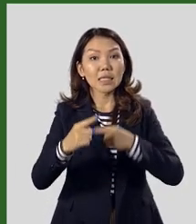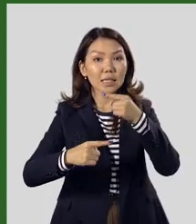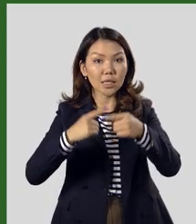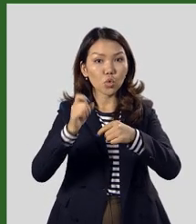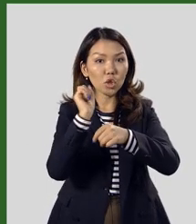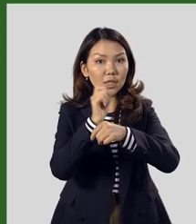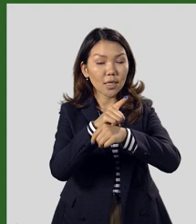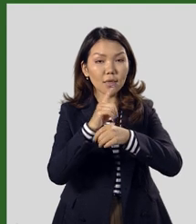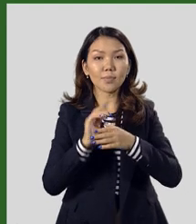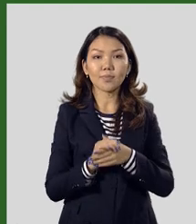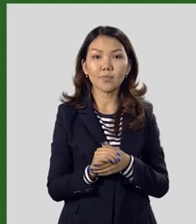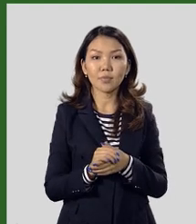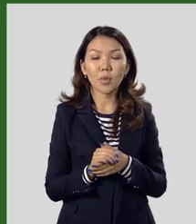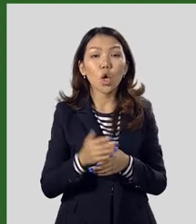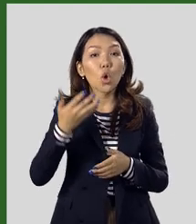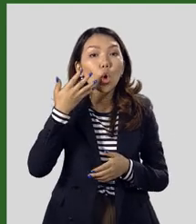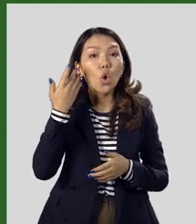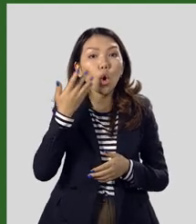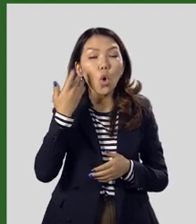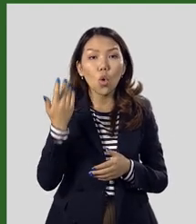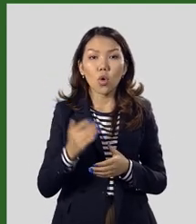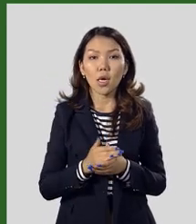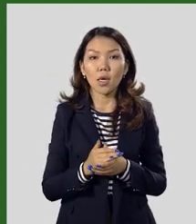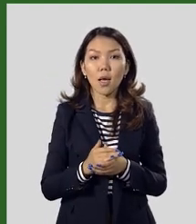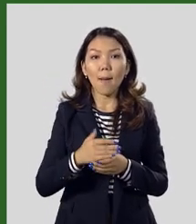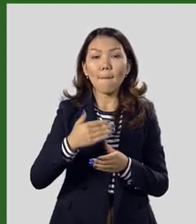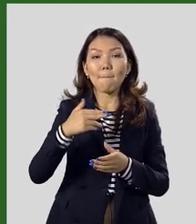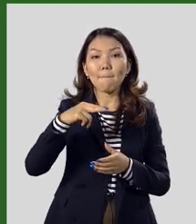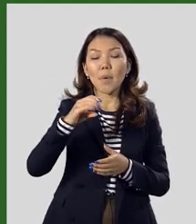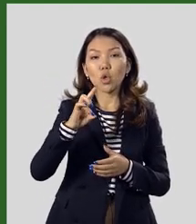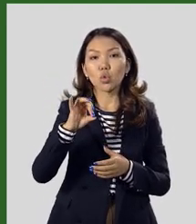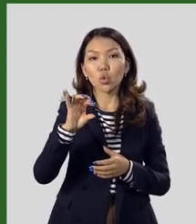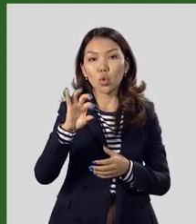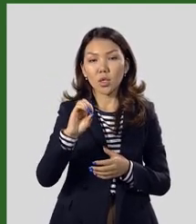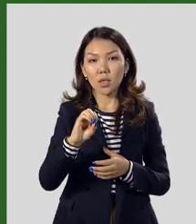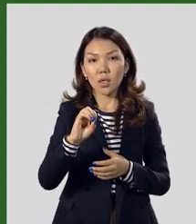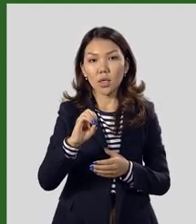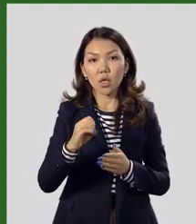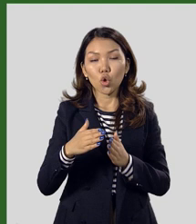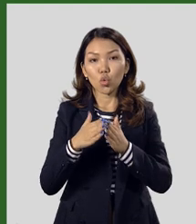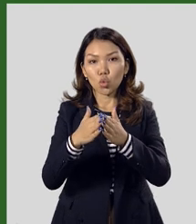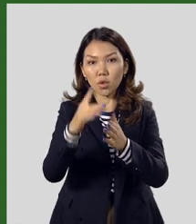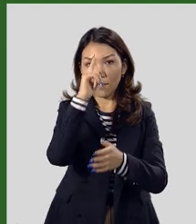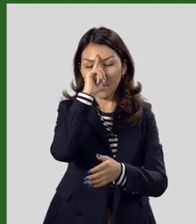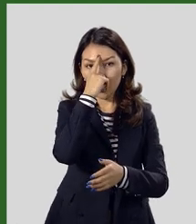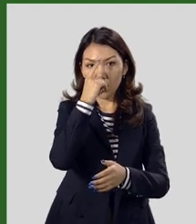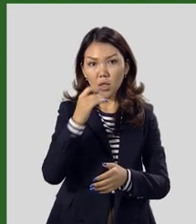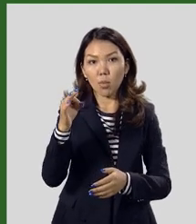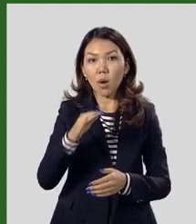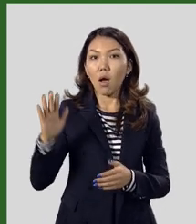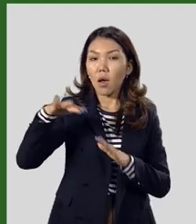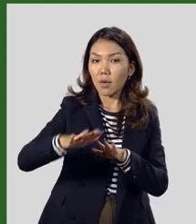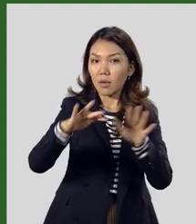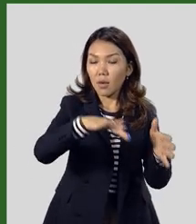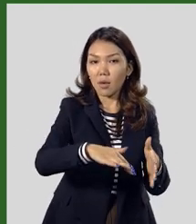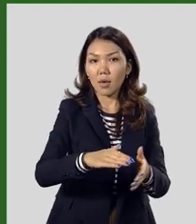Следующее задание. Легкое парусное судно в Индийском океане терпит бедствие.